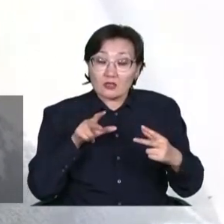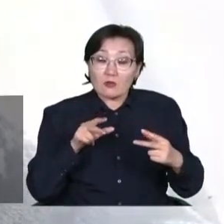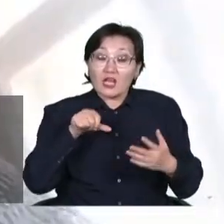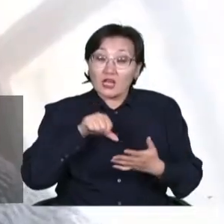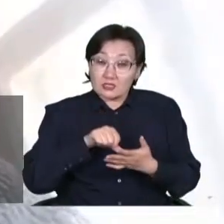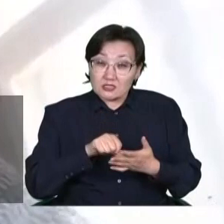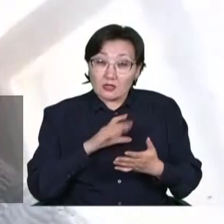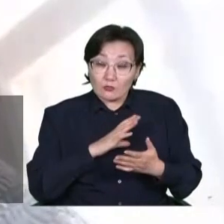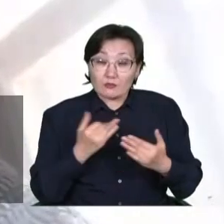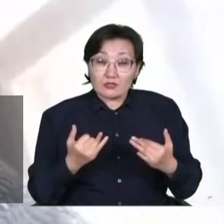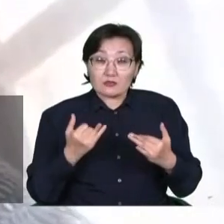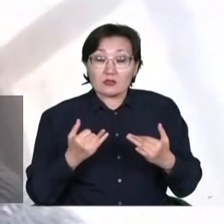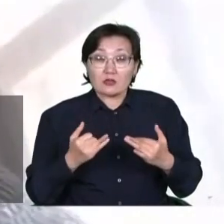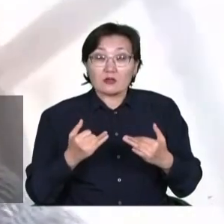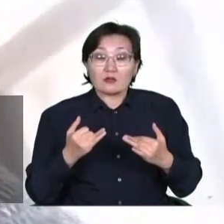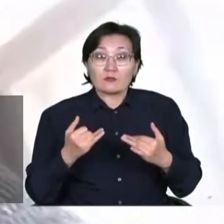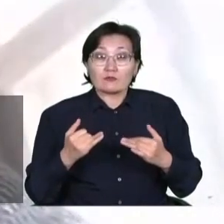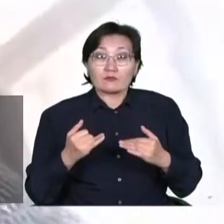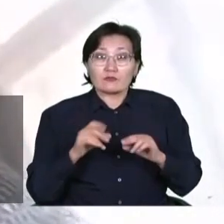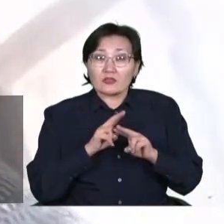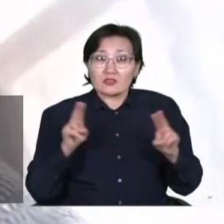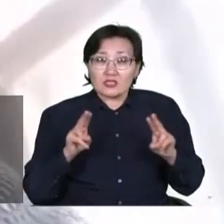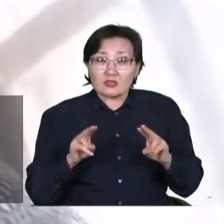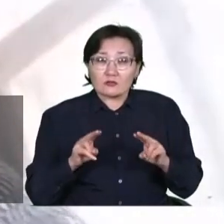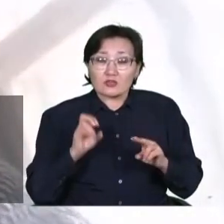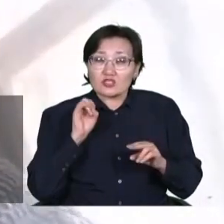қатыстым. Енді біреуге жамандық, қиянат,